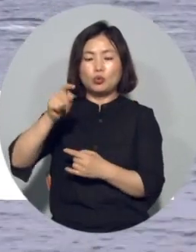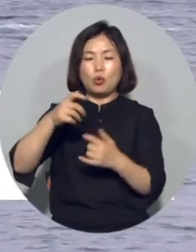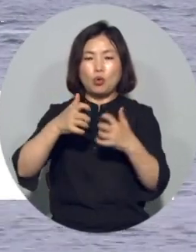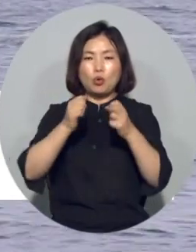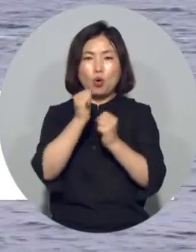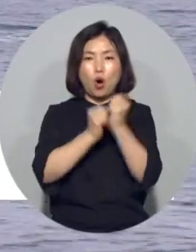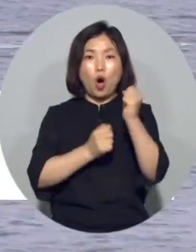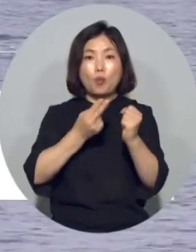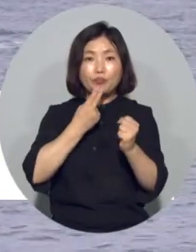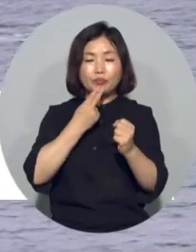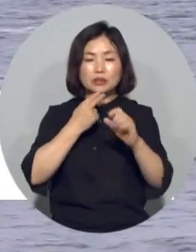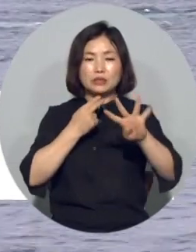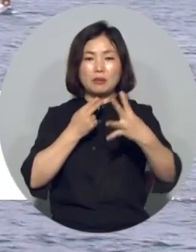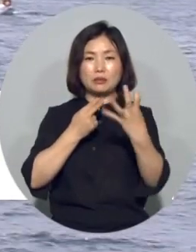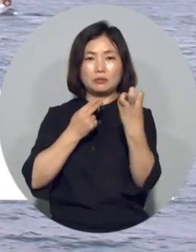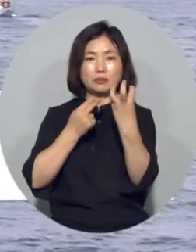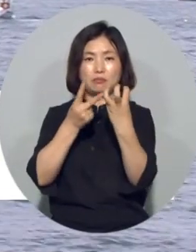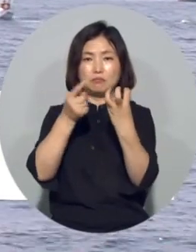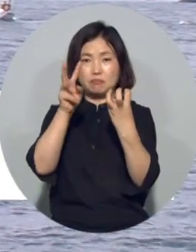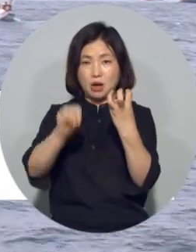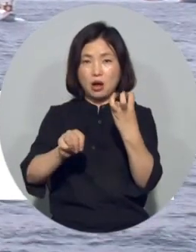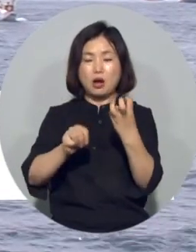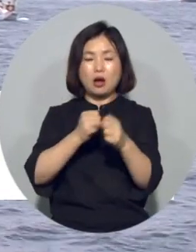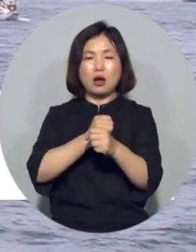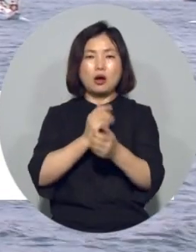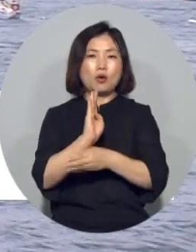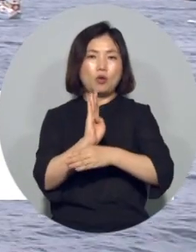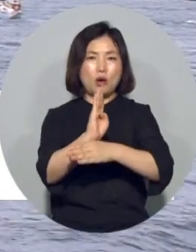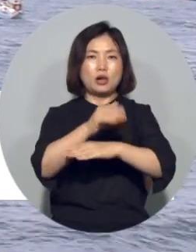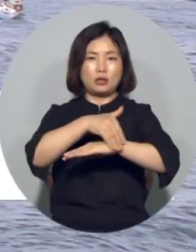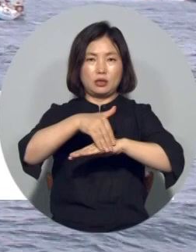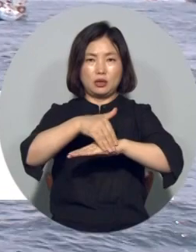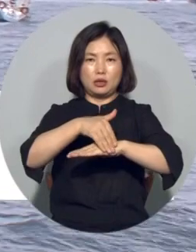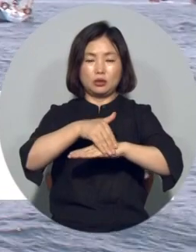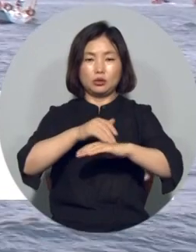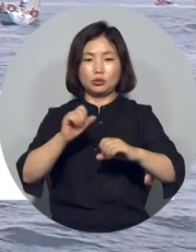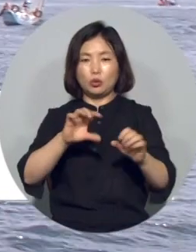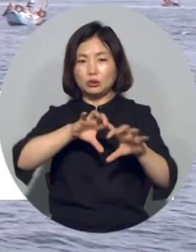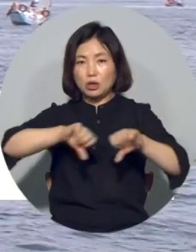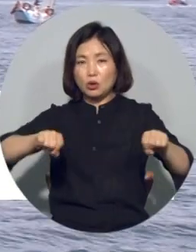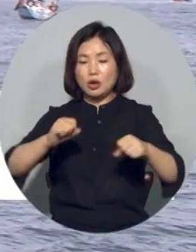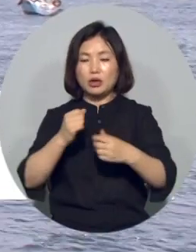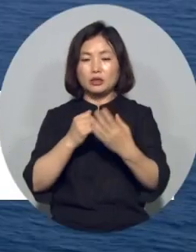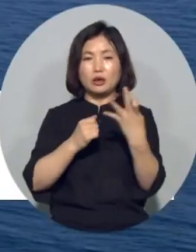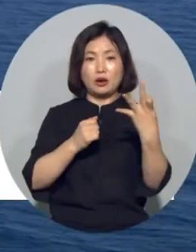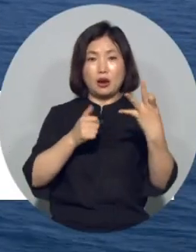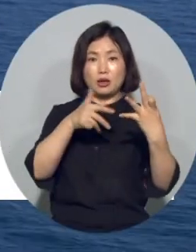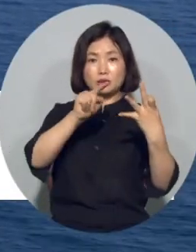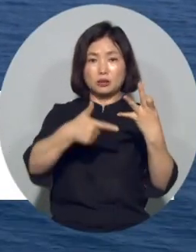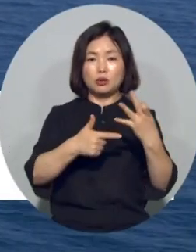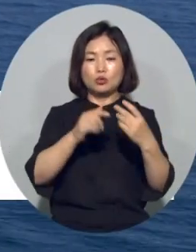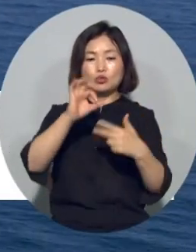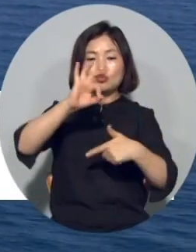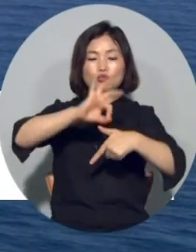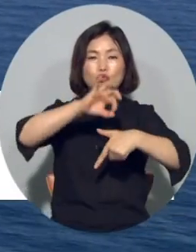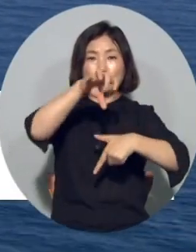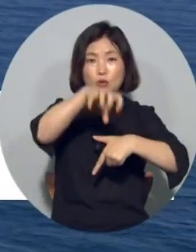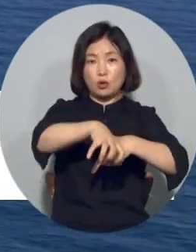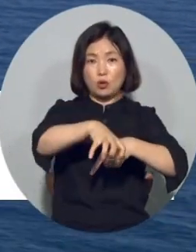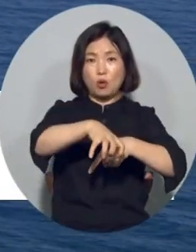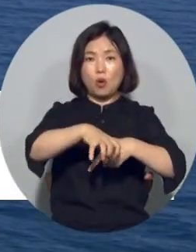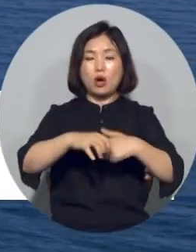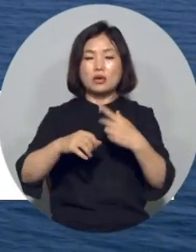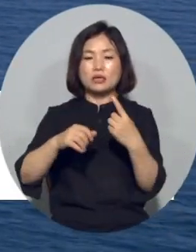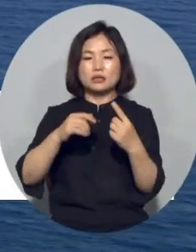448 km 에 항해 거리를 소화할 예정입니다 이와 별도로 요트 결례 척은 울진 후 포항 앞바다에서